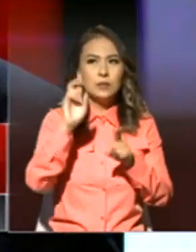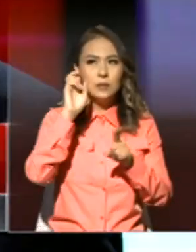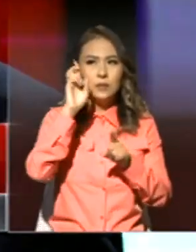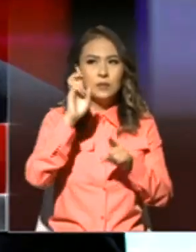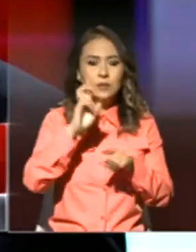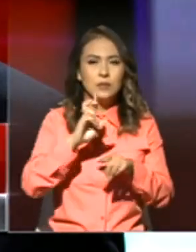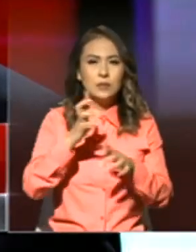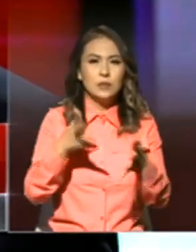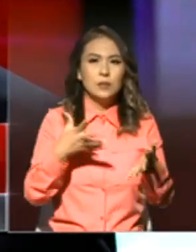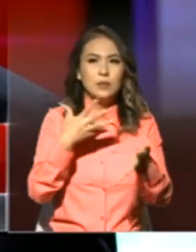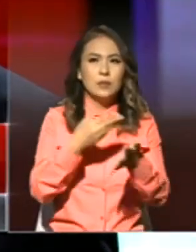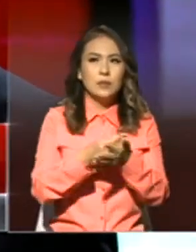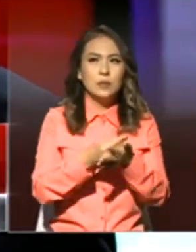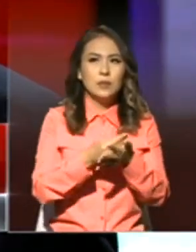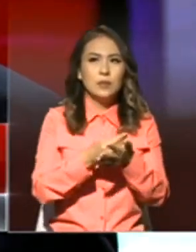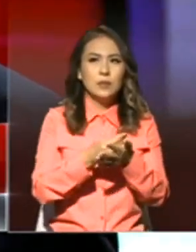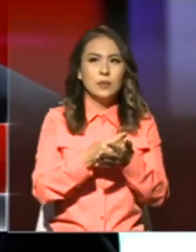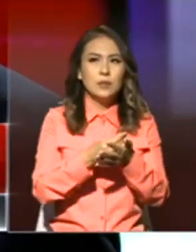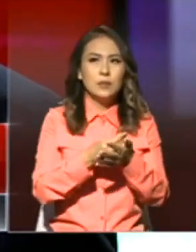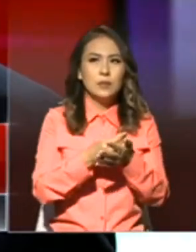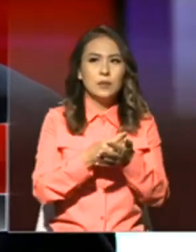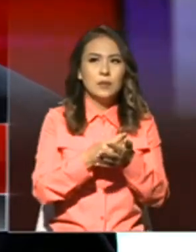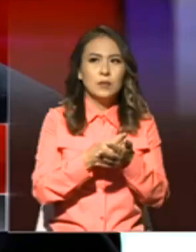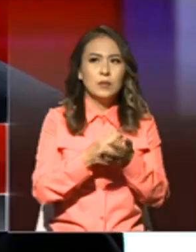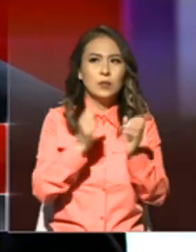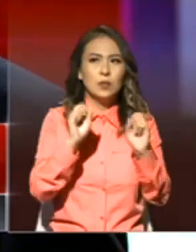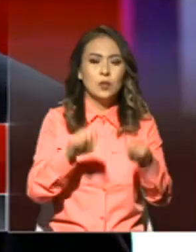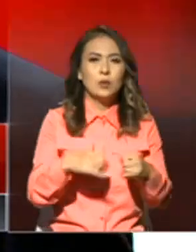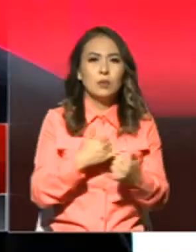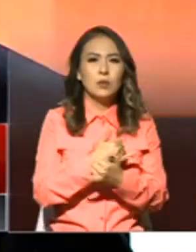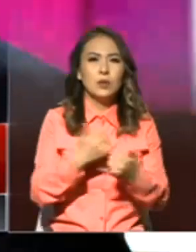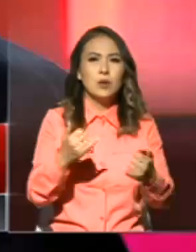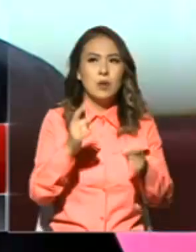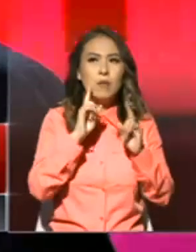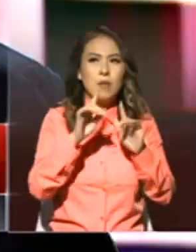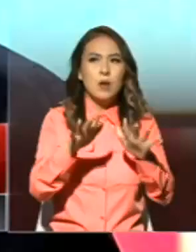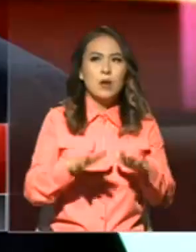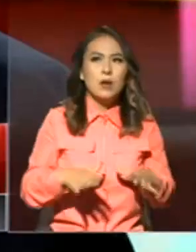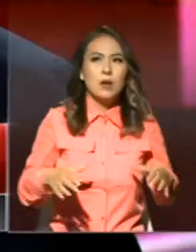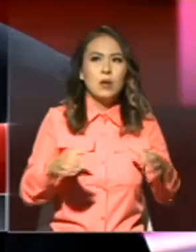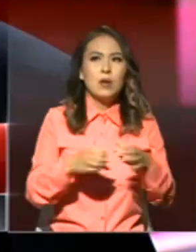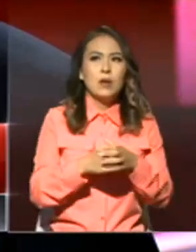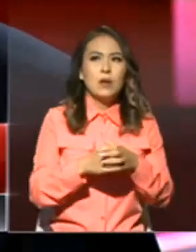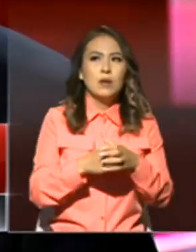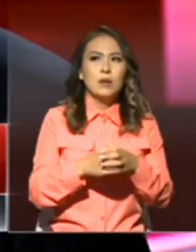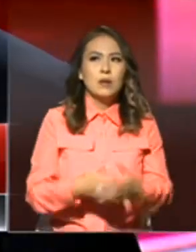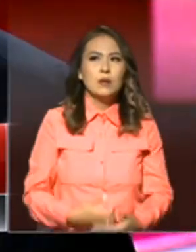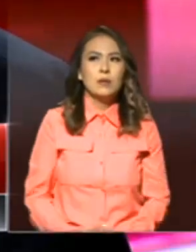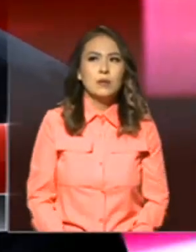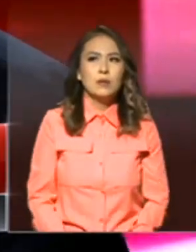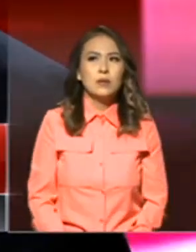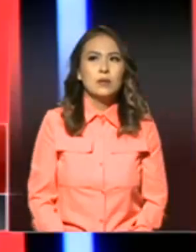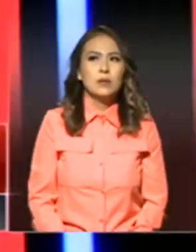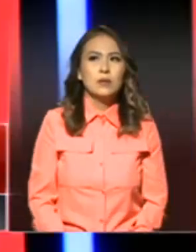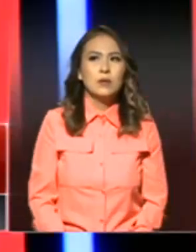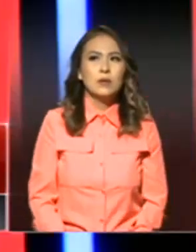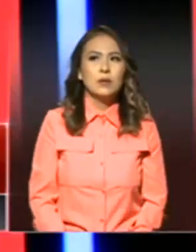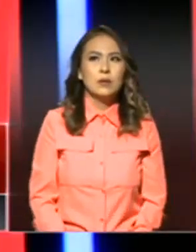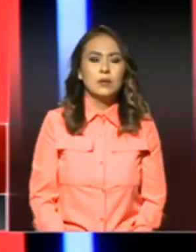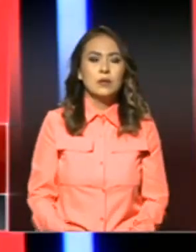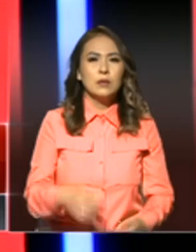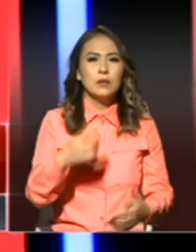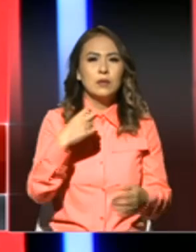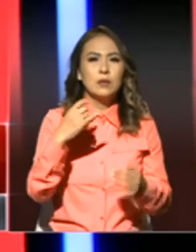берсе, осындай ұсыныстар бола ма? Болады, неге сіз енді қазір парламент отырсыз ғой. Сіз парламент отырсаңыз көтермейсіз бе? Үкіметке барып айтасыз.